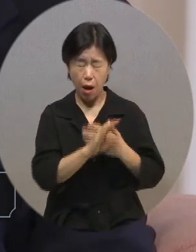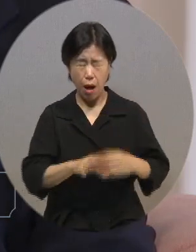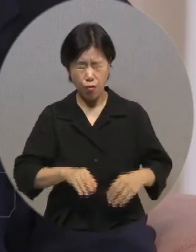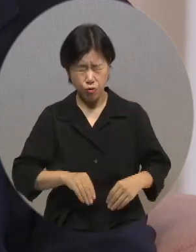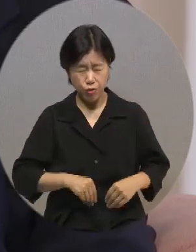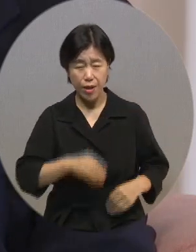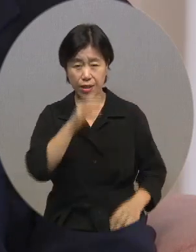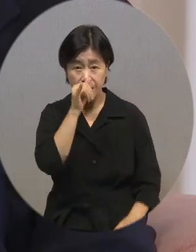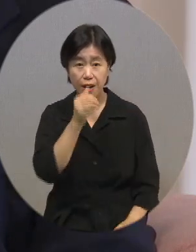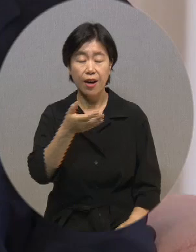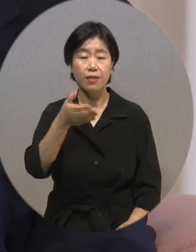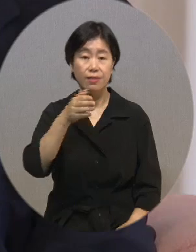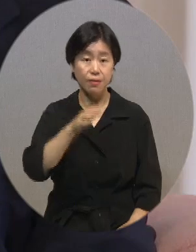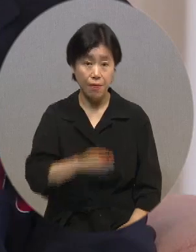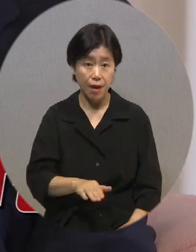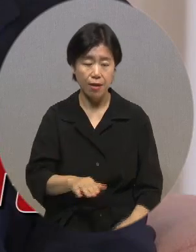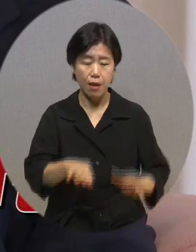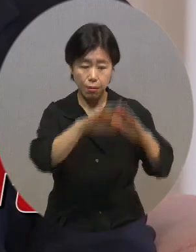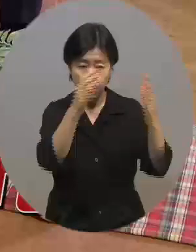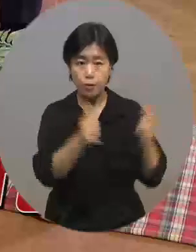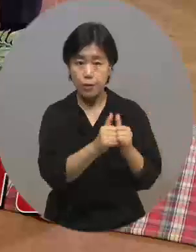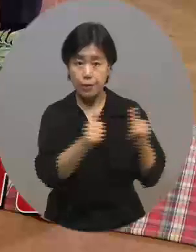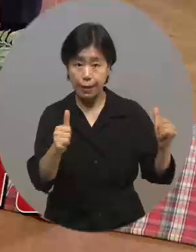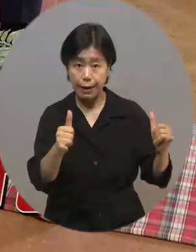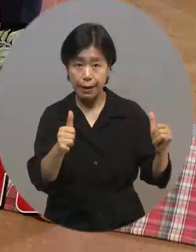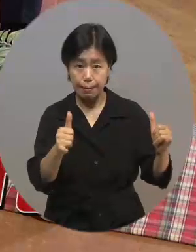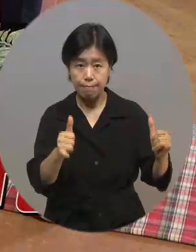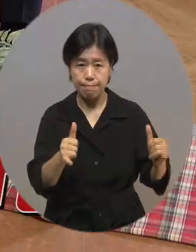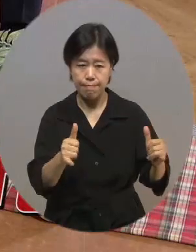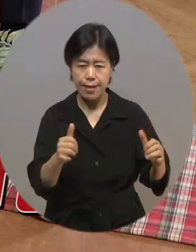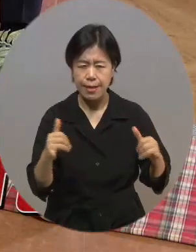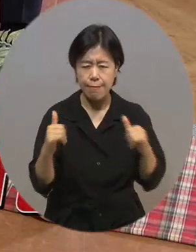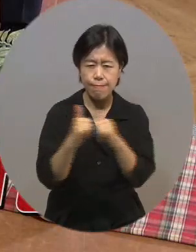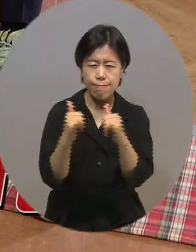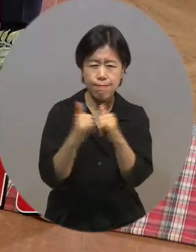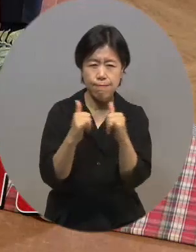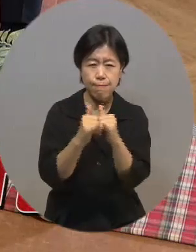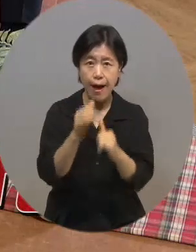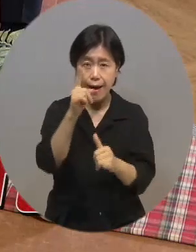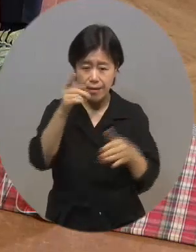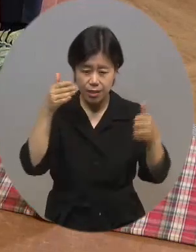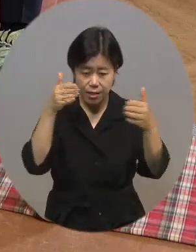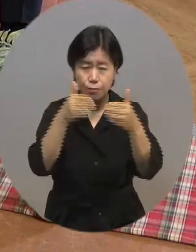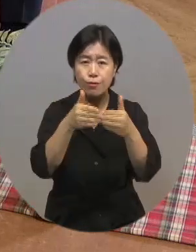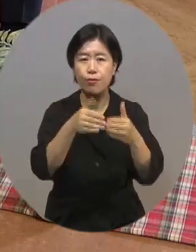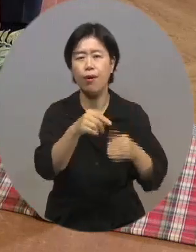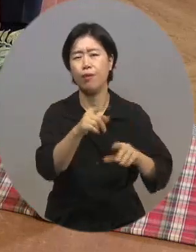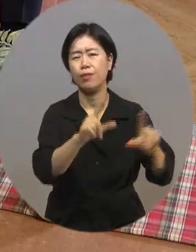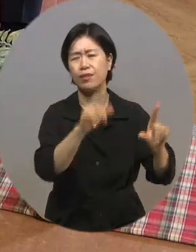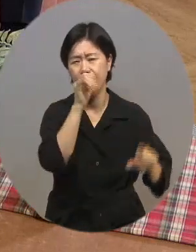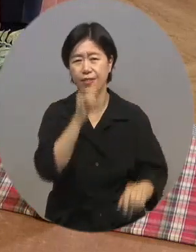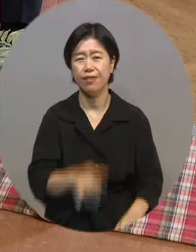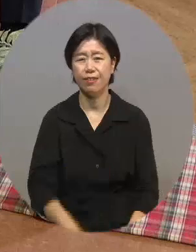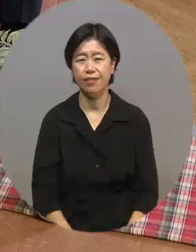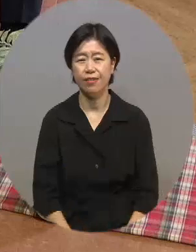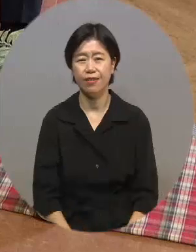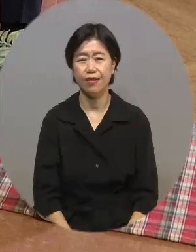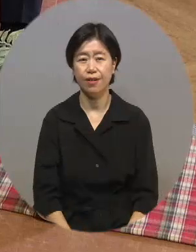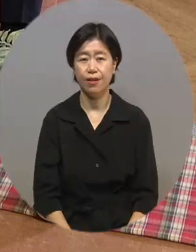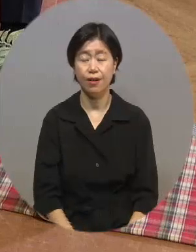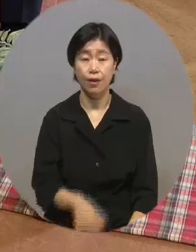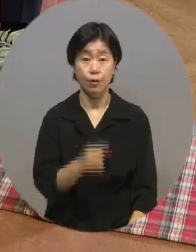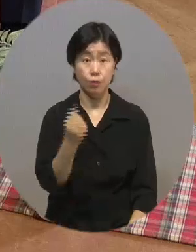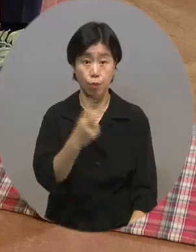힘들지만 하여간 온 국민이 싸움밖에 할 생각을 안 하고 있다는 거. 그 다음에 저